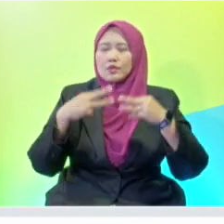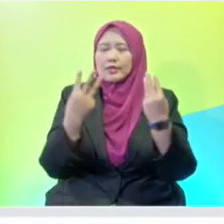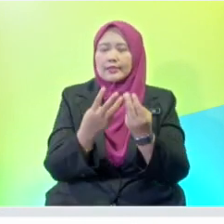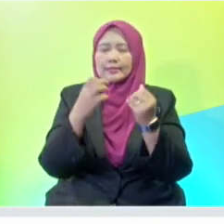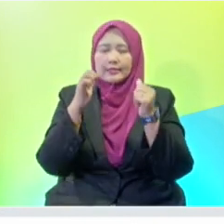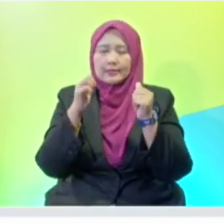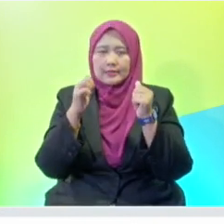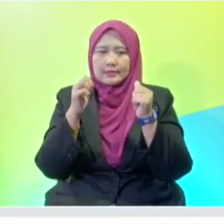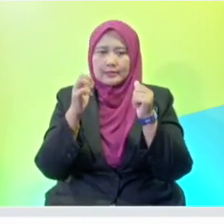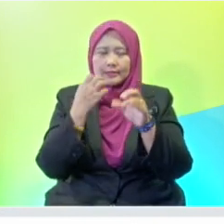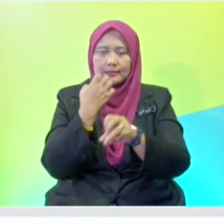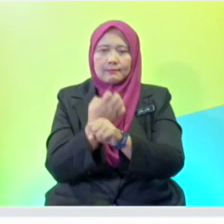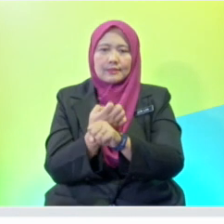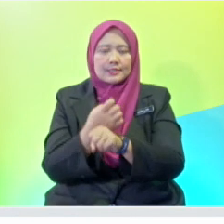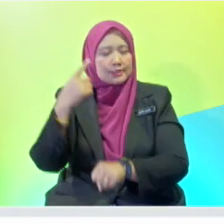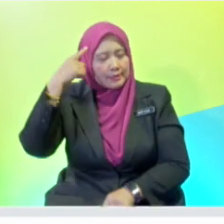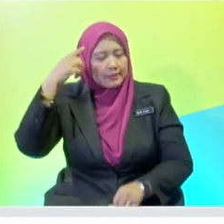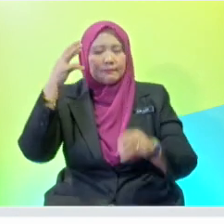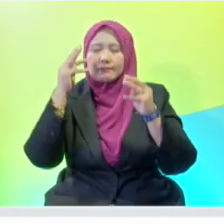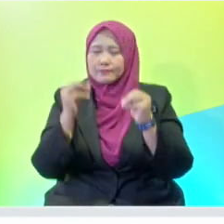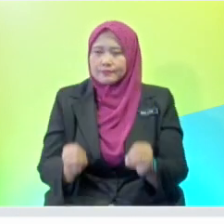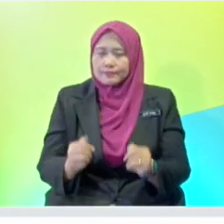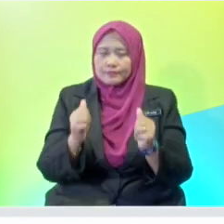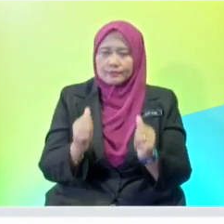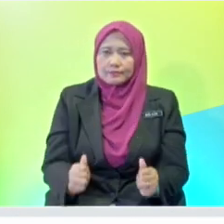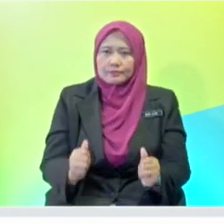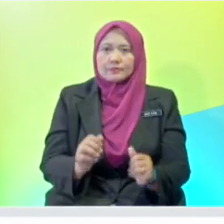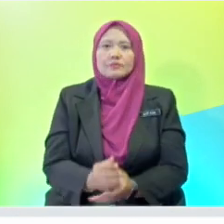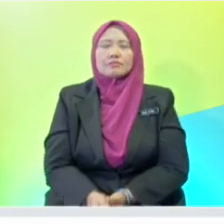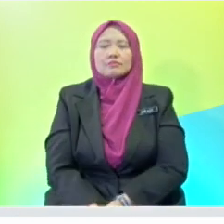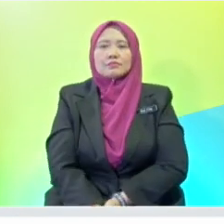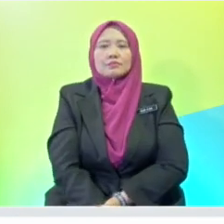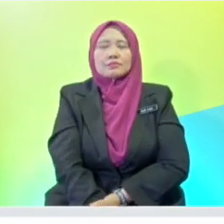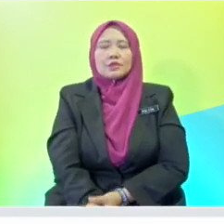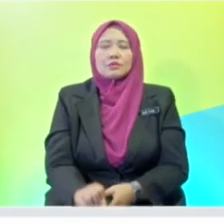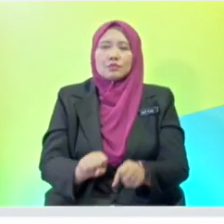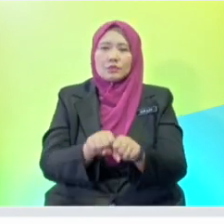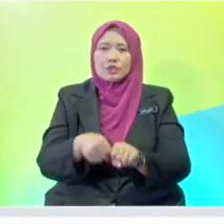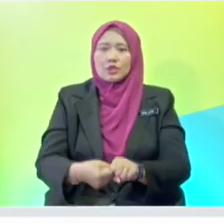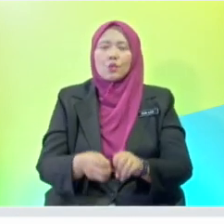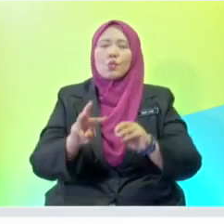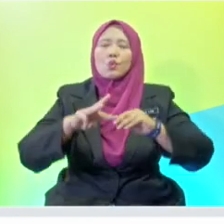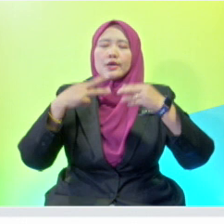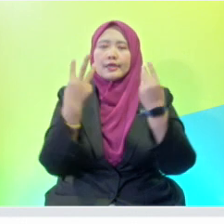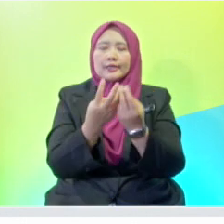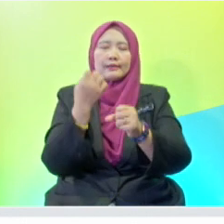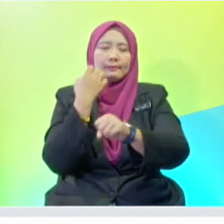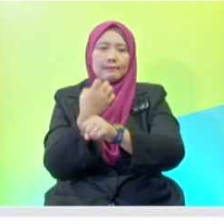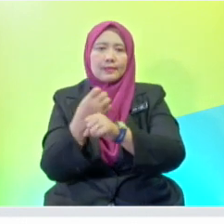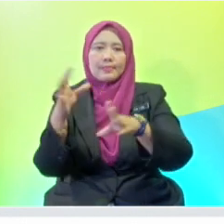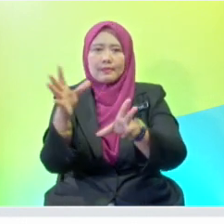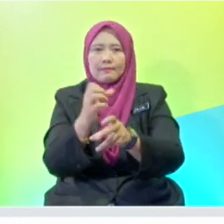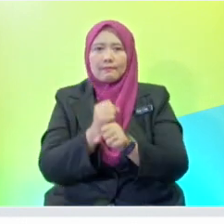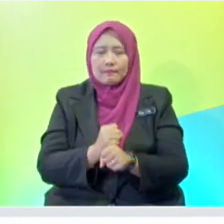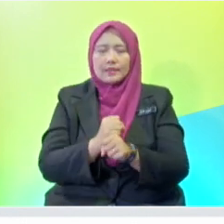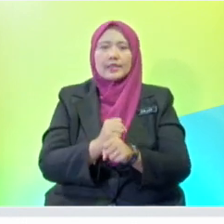oleh murid supaya warga emas dapat dibantu dari segi ke fungsian activity hariannya